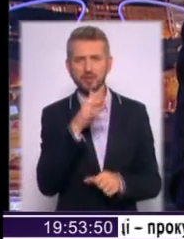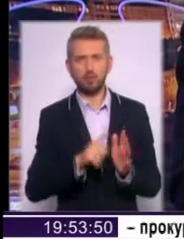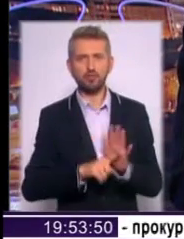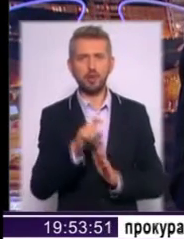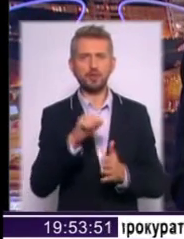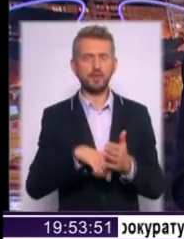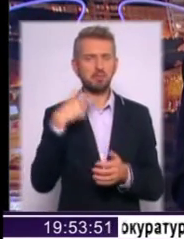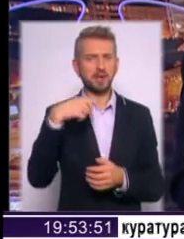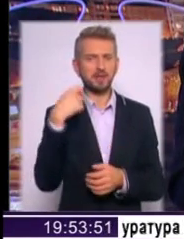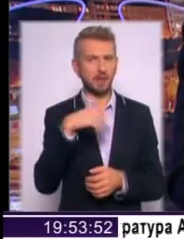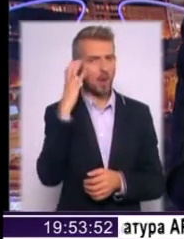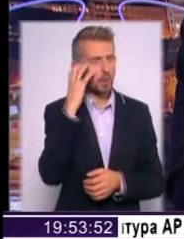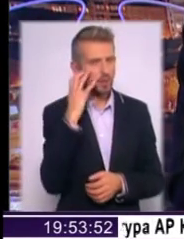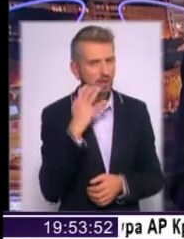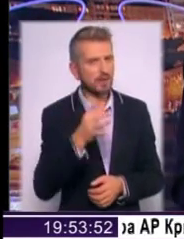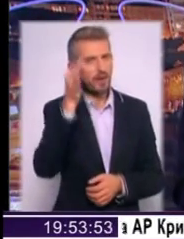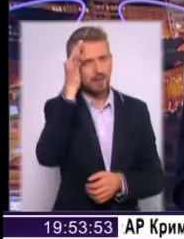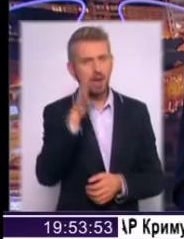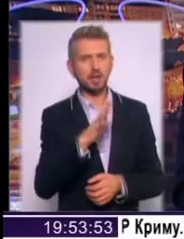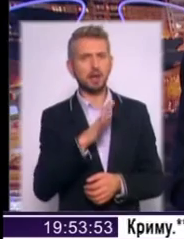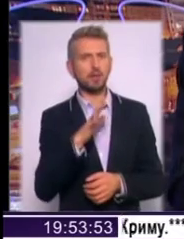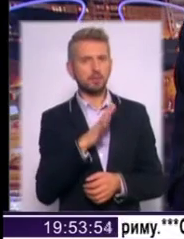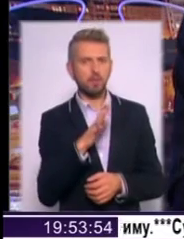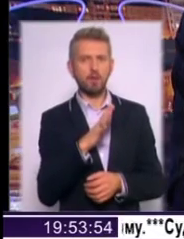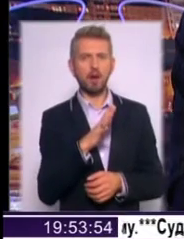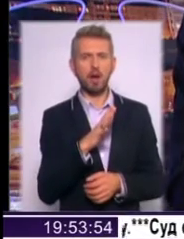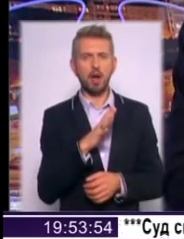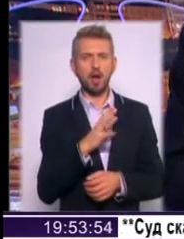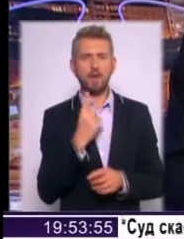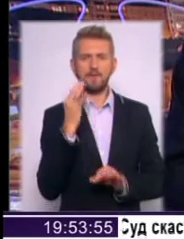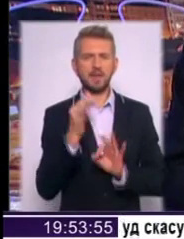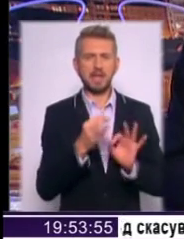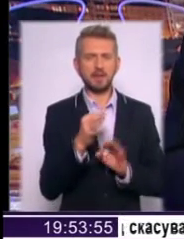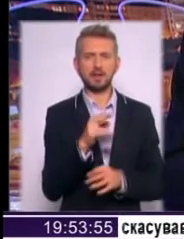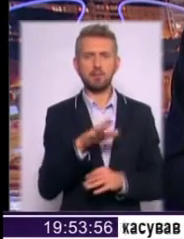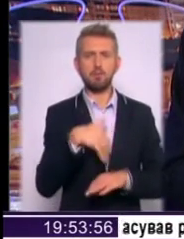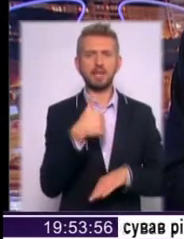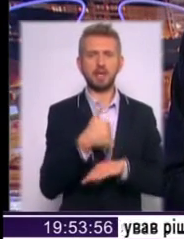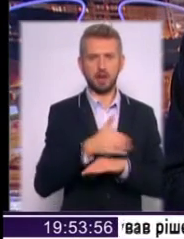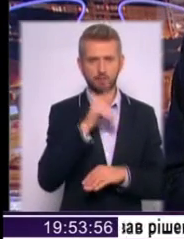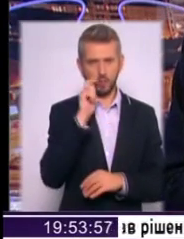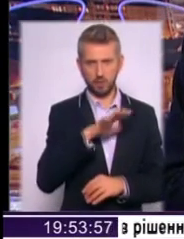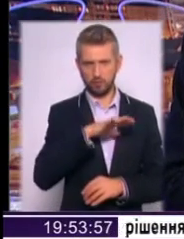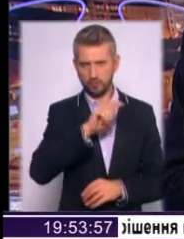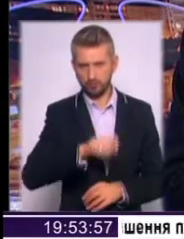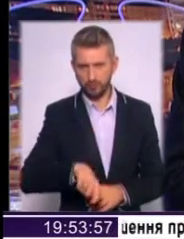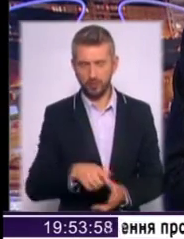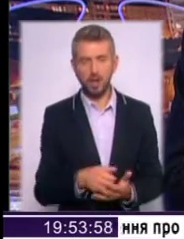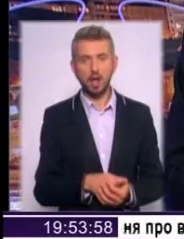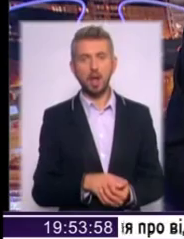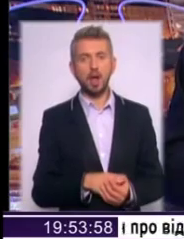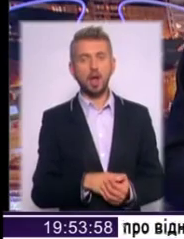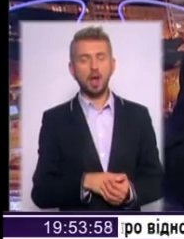від президента Ющенка, згадайте, тоді був візит Вселенського патріарха до України, все, веде діалог,